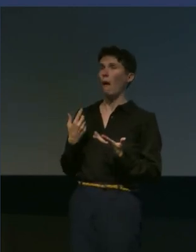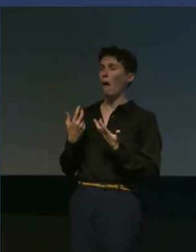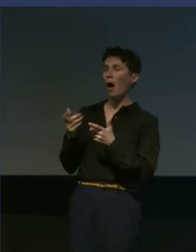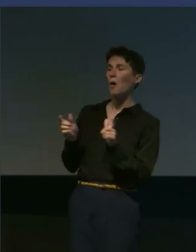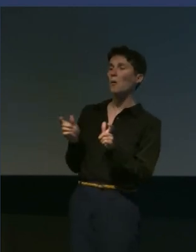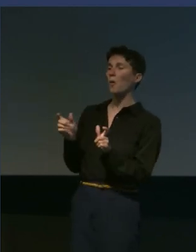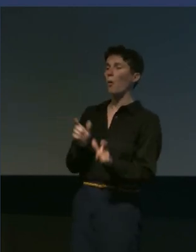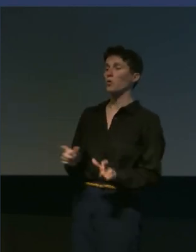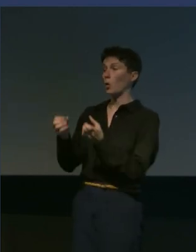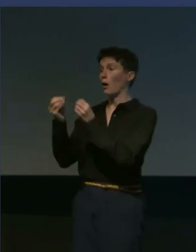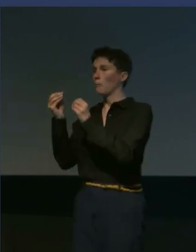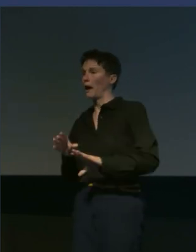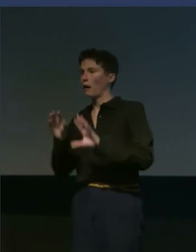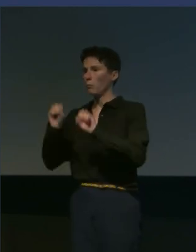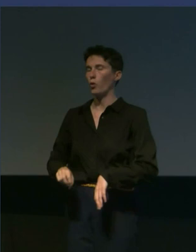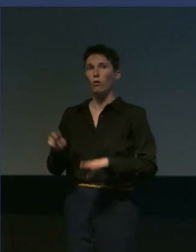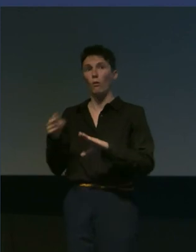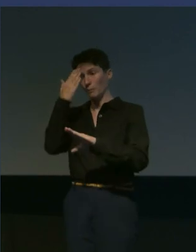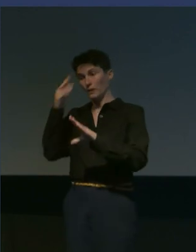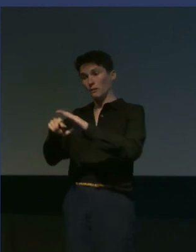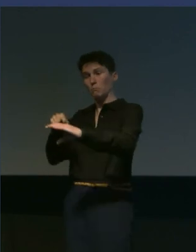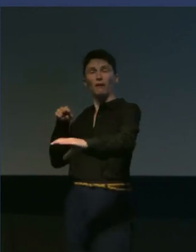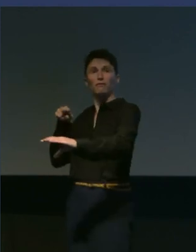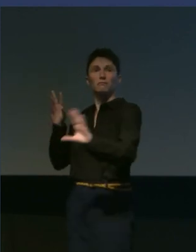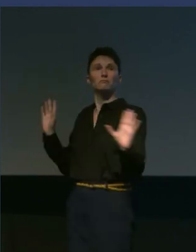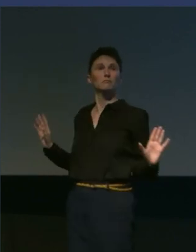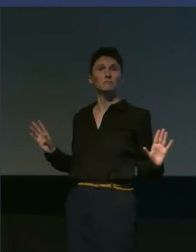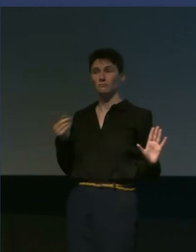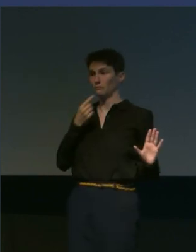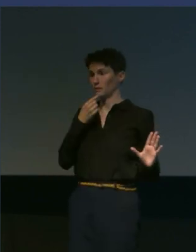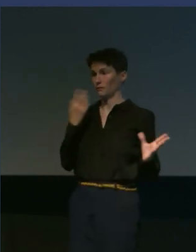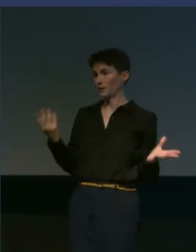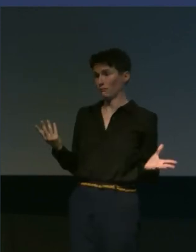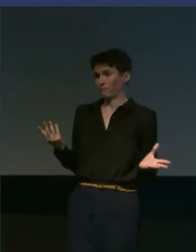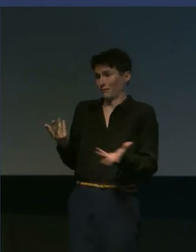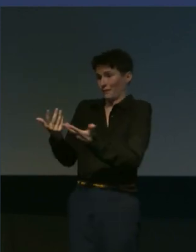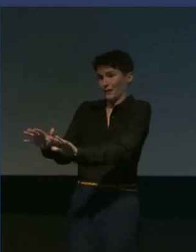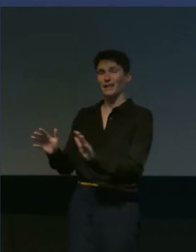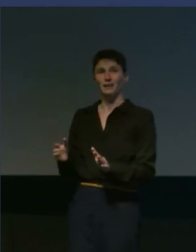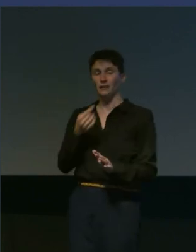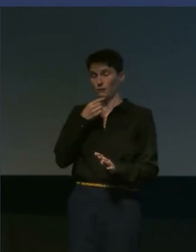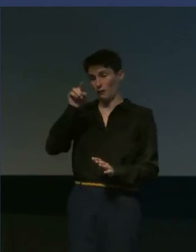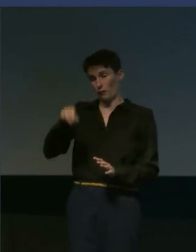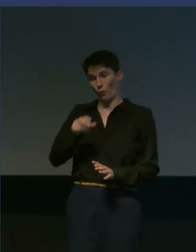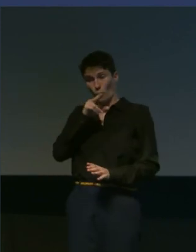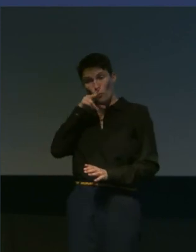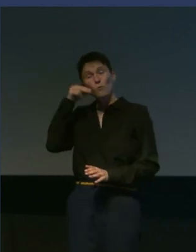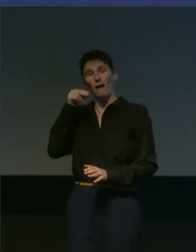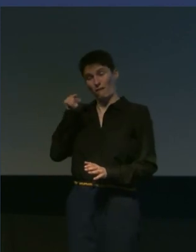terminé, il n'y a pas de prise de contrôle derrière lui, c'est des humains, donc il faut avoir peur encore et toujours.